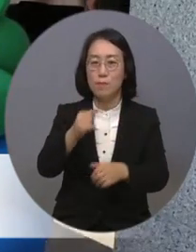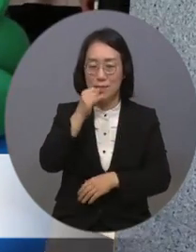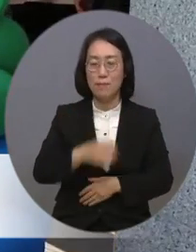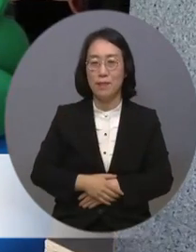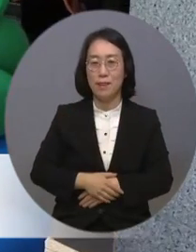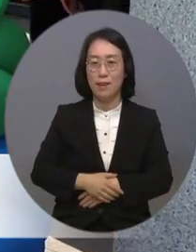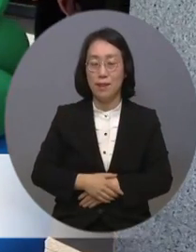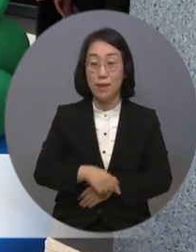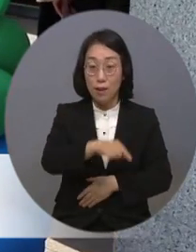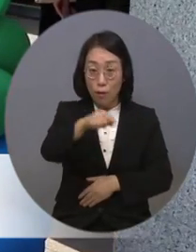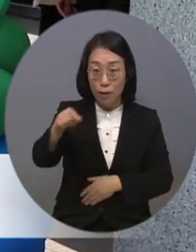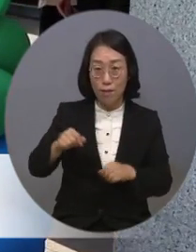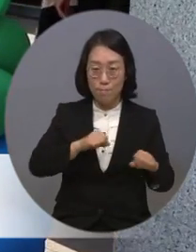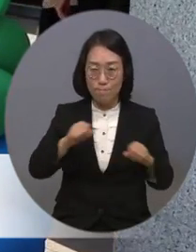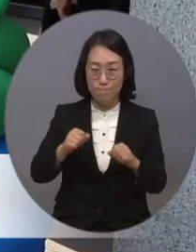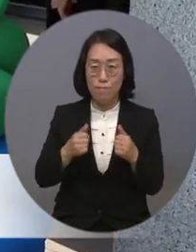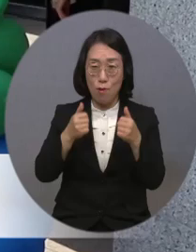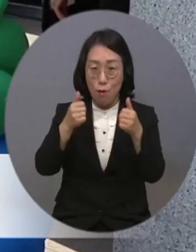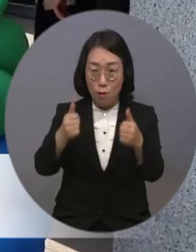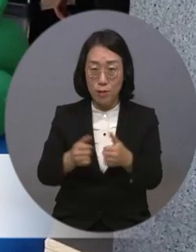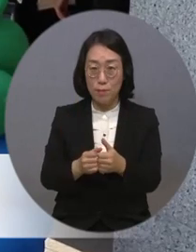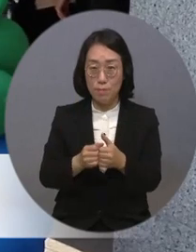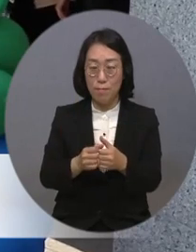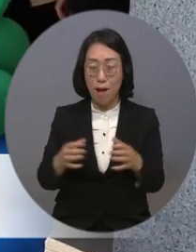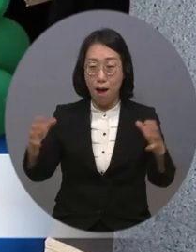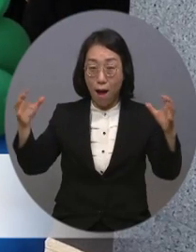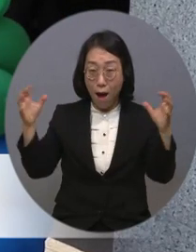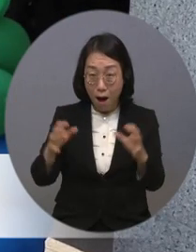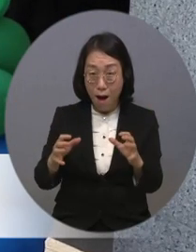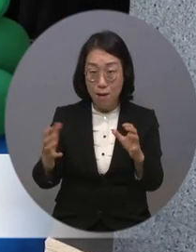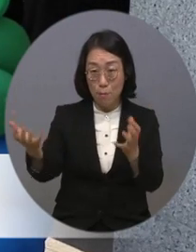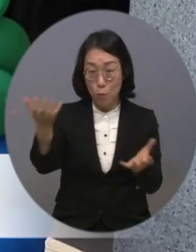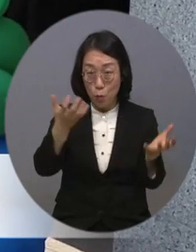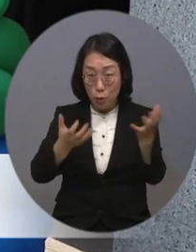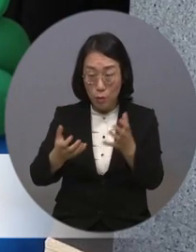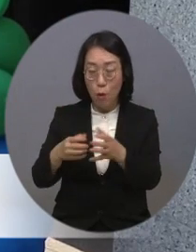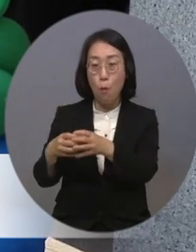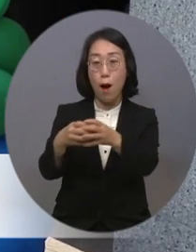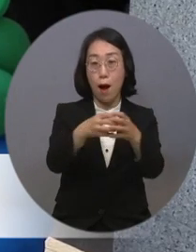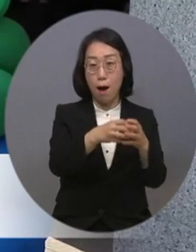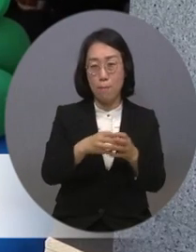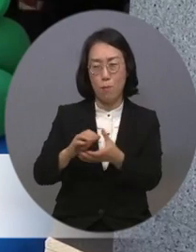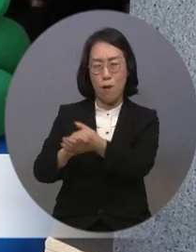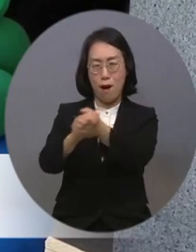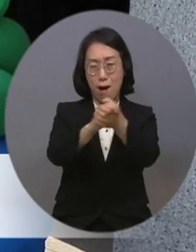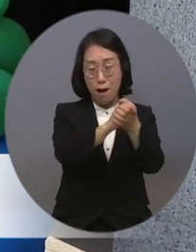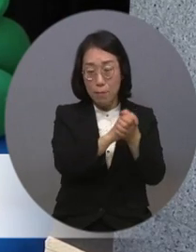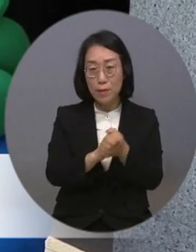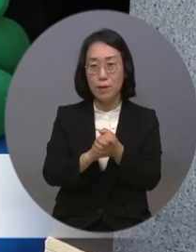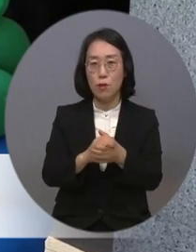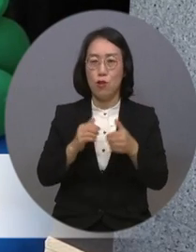이렇게 여성단체가 한나로 정말 화합이 돼서 한마음으로 열심히